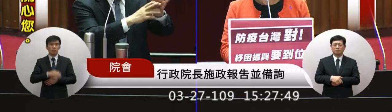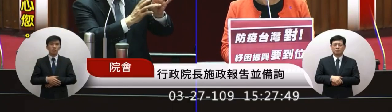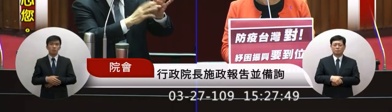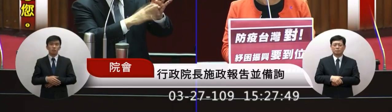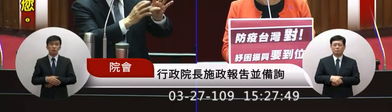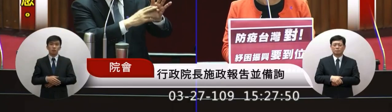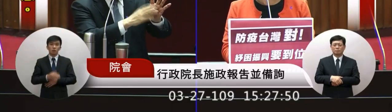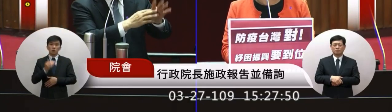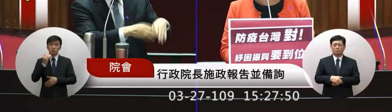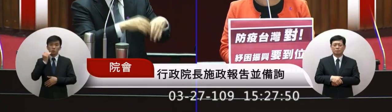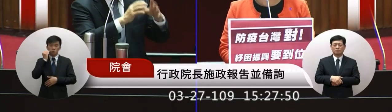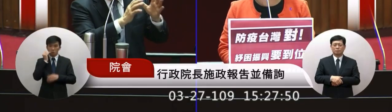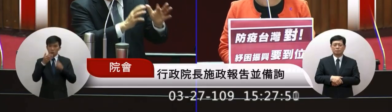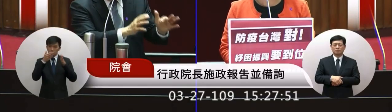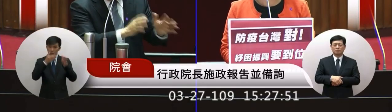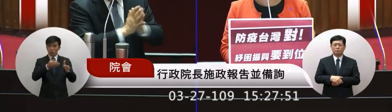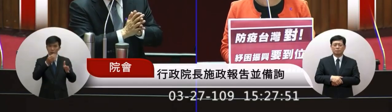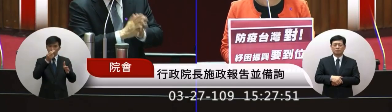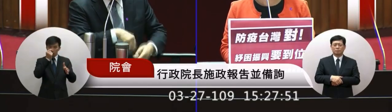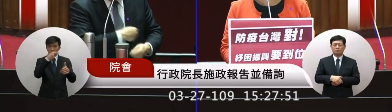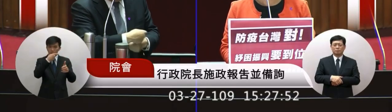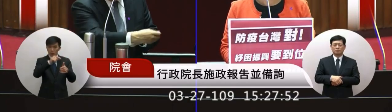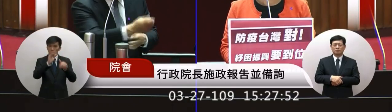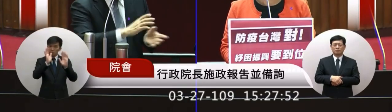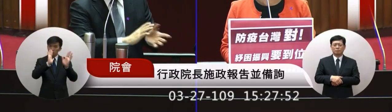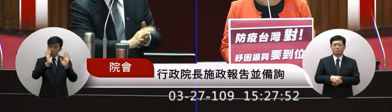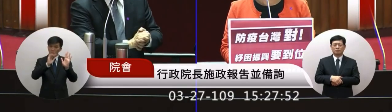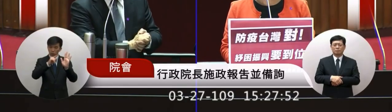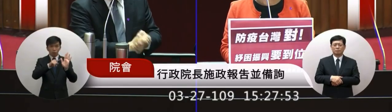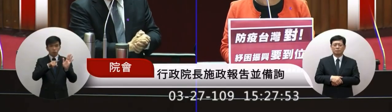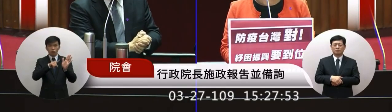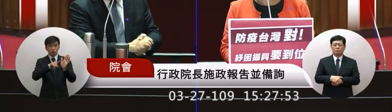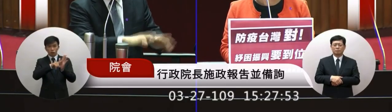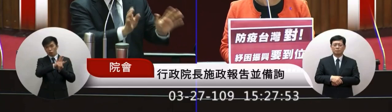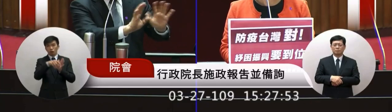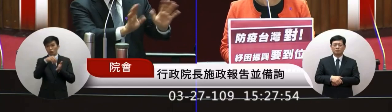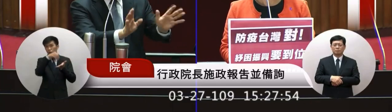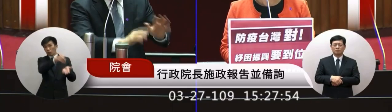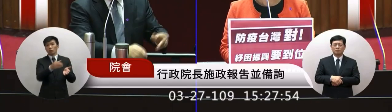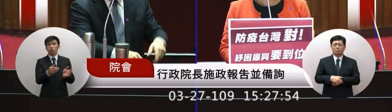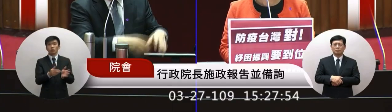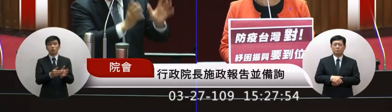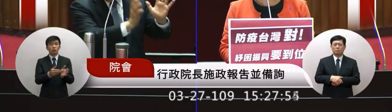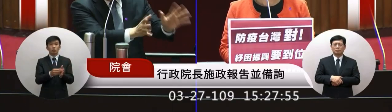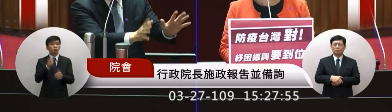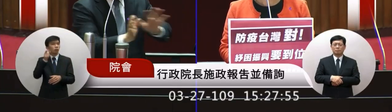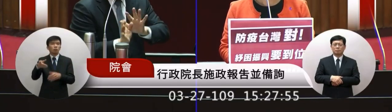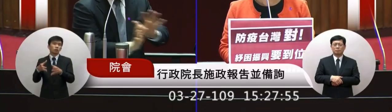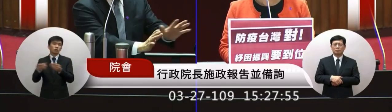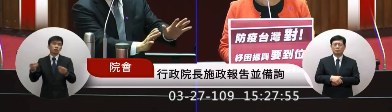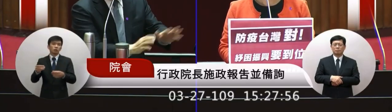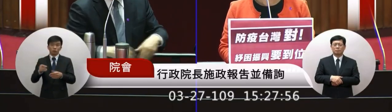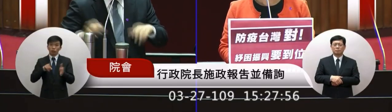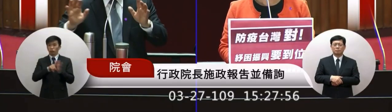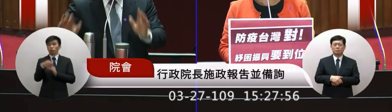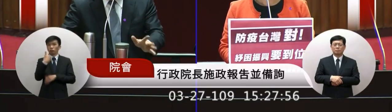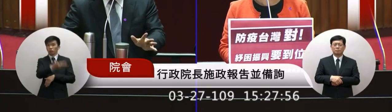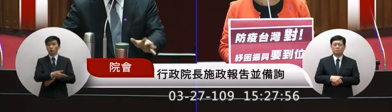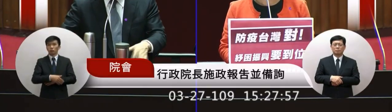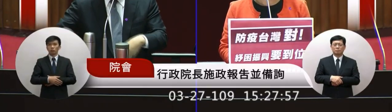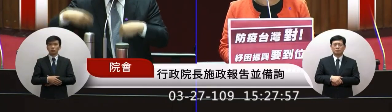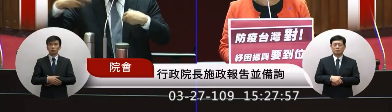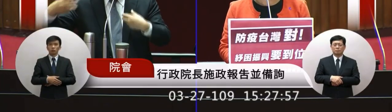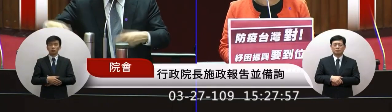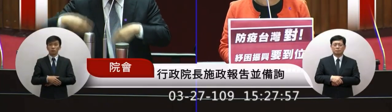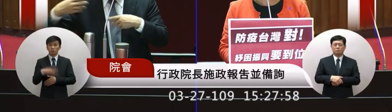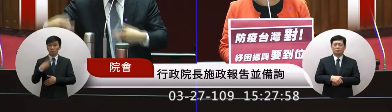特教班这些孩子直接配发给他的啦，啊，免买啦，这是直接配发。个另外一